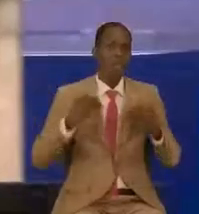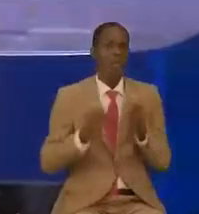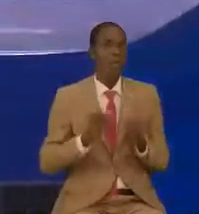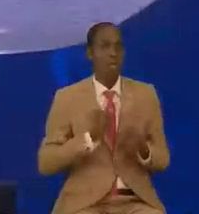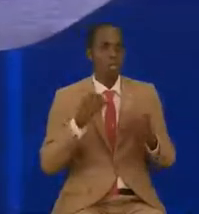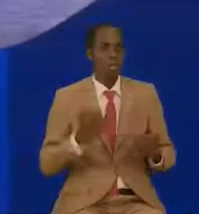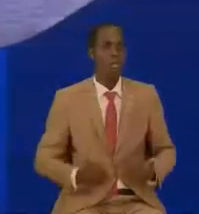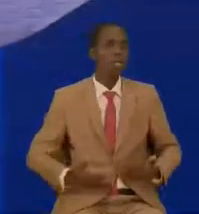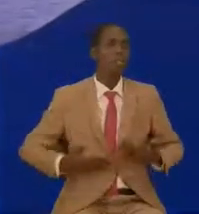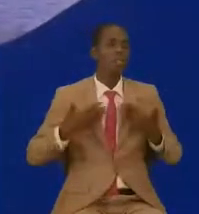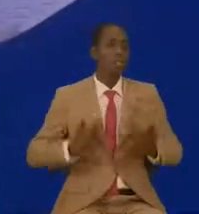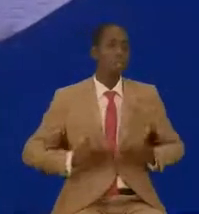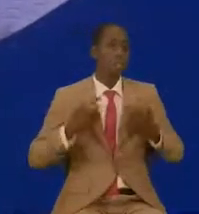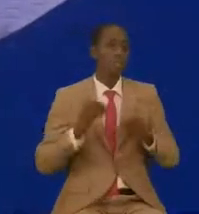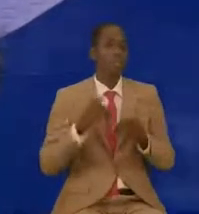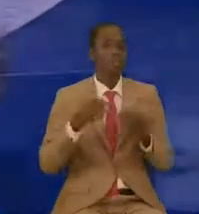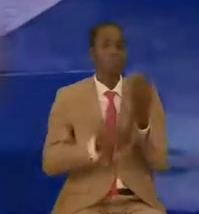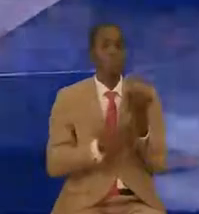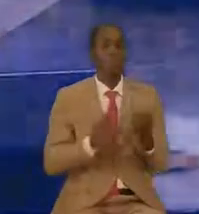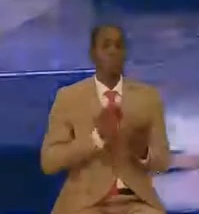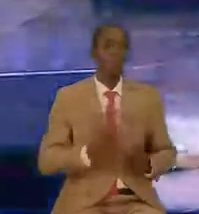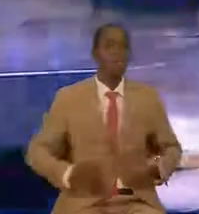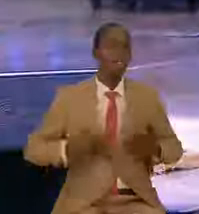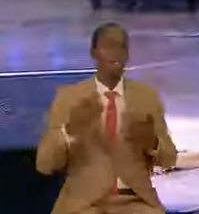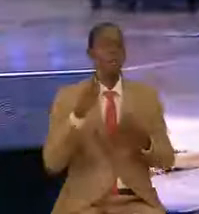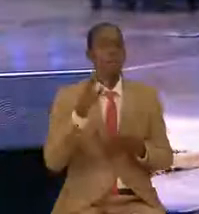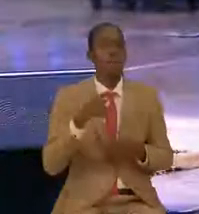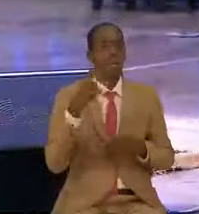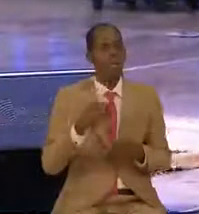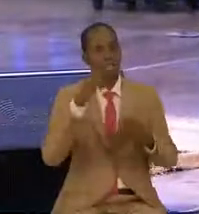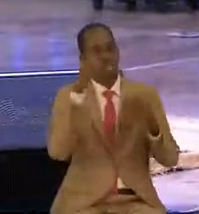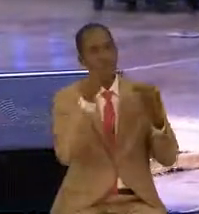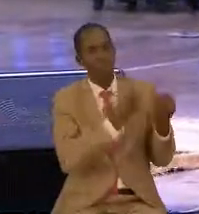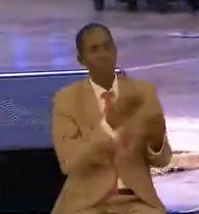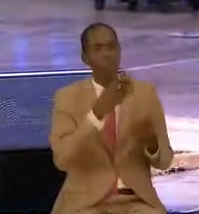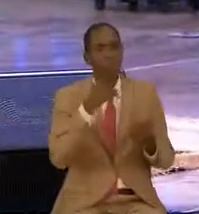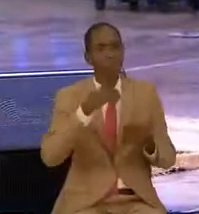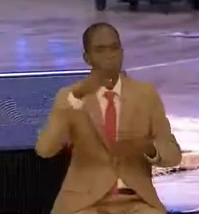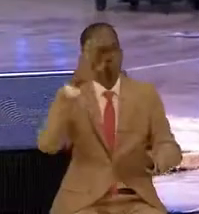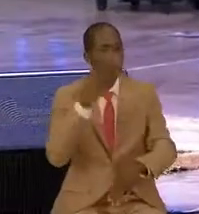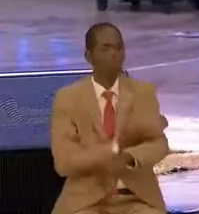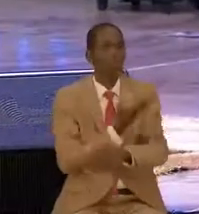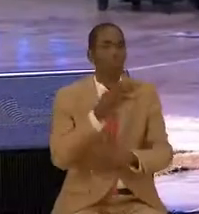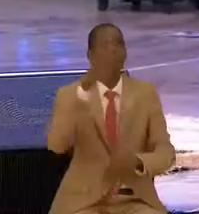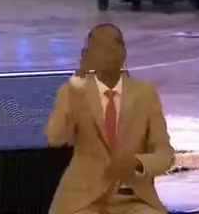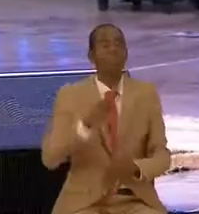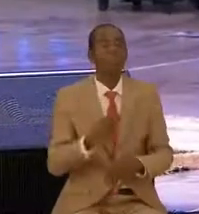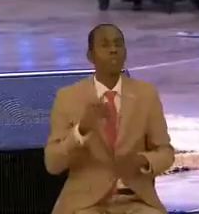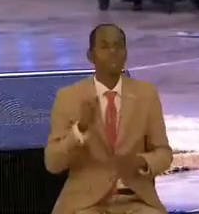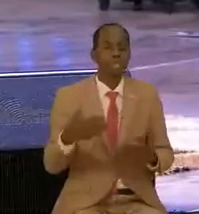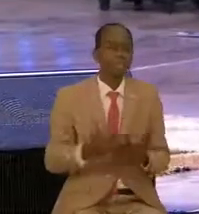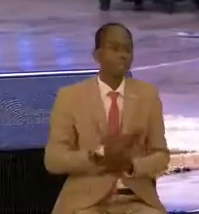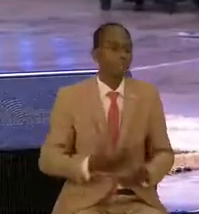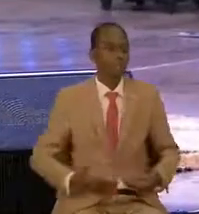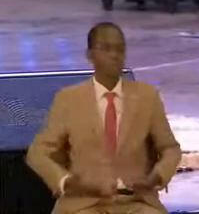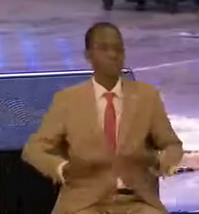Si je vis maintenant dans la chair, je vis dans la foi au Fils de Dieu. Une nouvelle vie est venue.